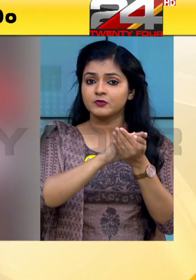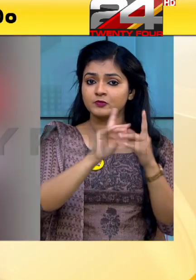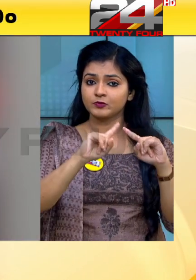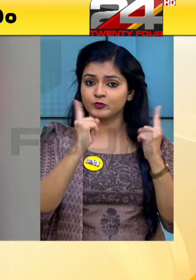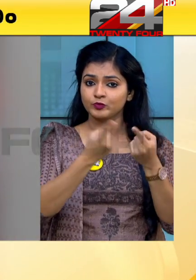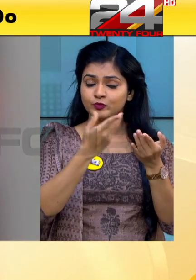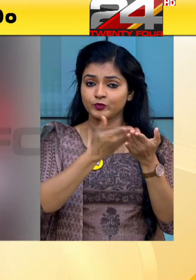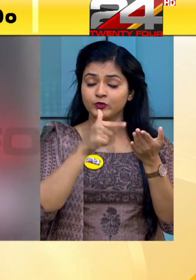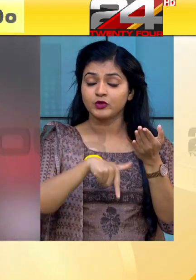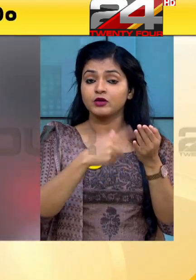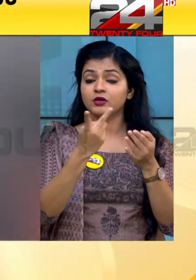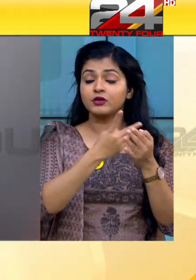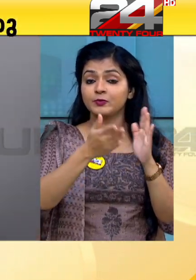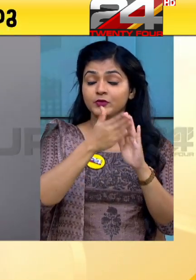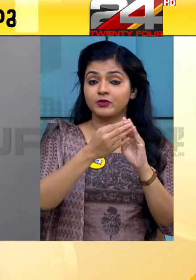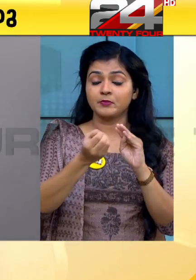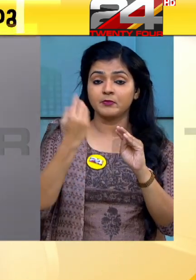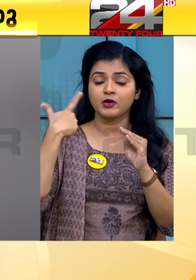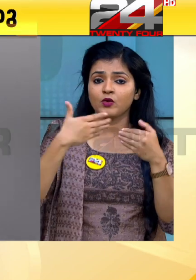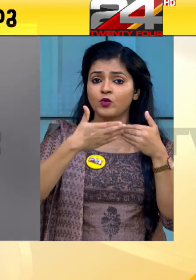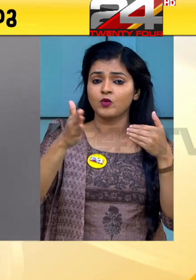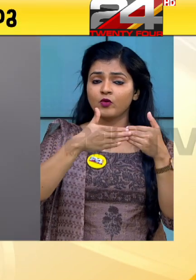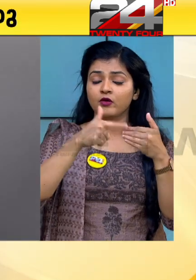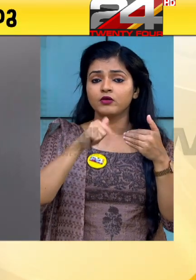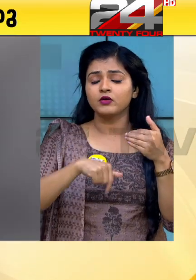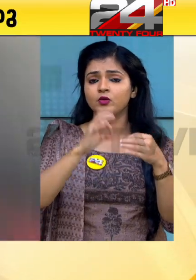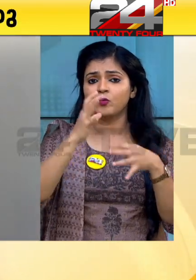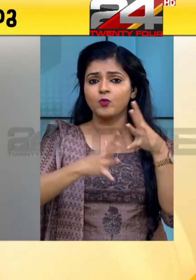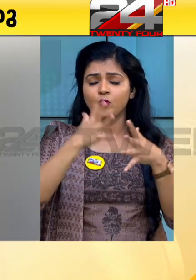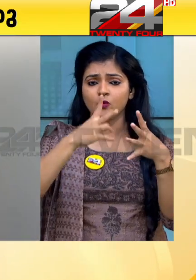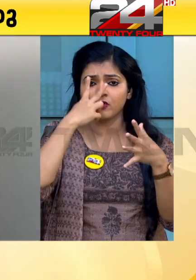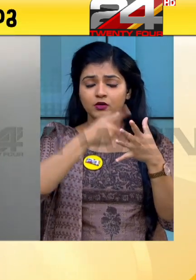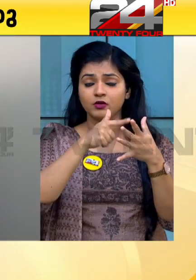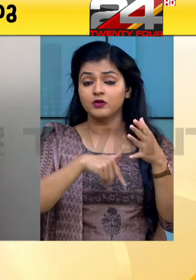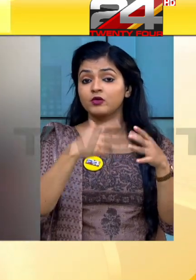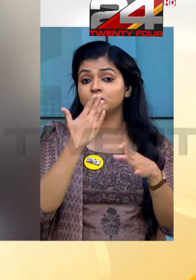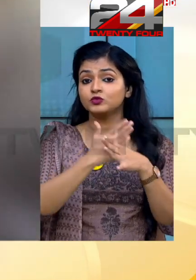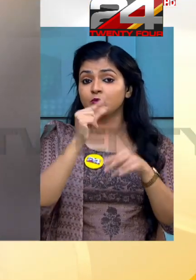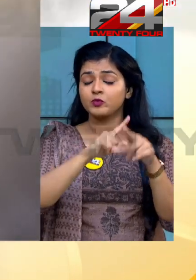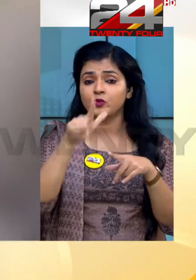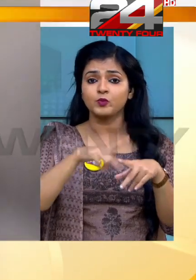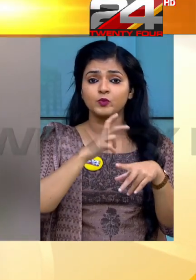രണ്ടും പ്രവർത്തിക്കുന്ന കെട്ടിടത്തിന്റെ പിൻഭാഗത്തെ വാതിലിൽ കൂടി പുക ഉയരുന്നത് കണ്ട് ജീവനക്കാർ പരിഭ്രാന്തരായി ഇറങ്ങി